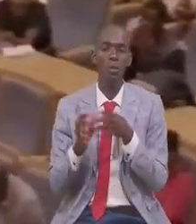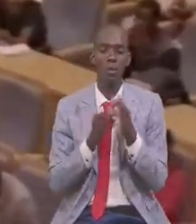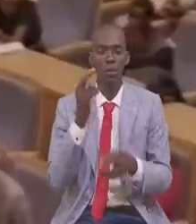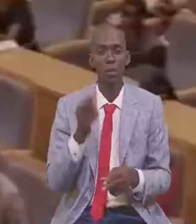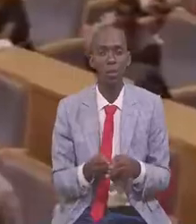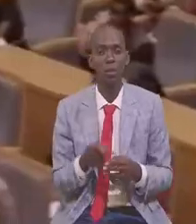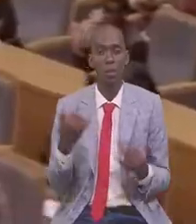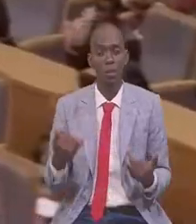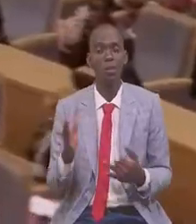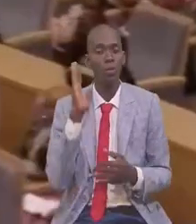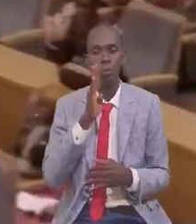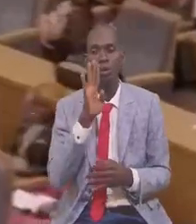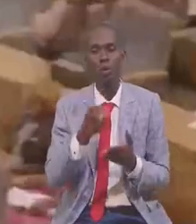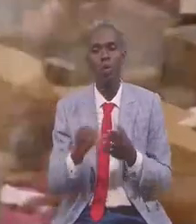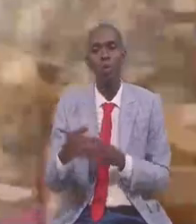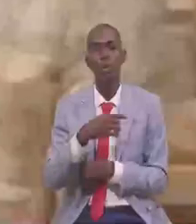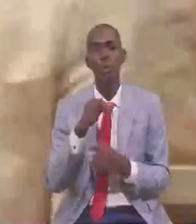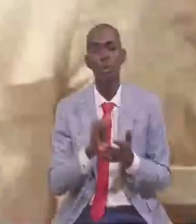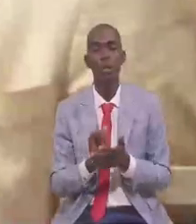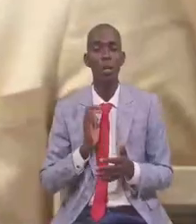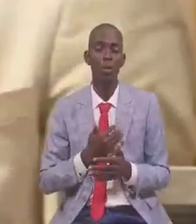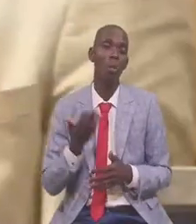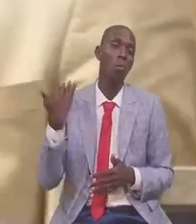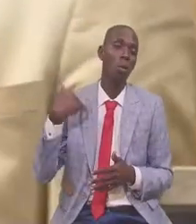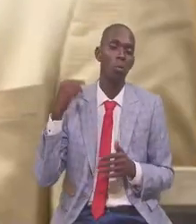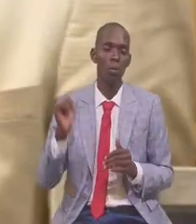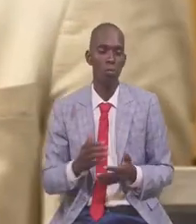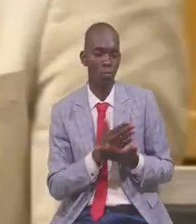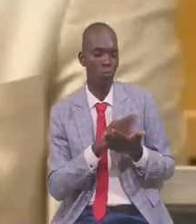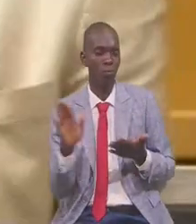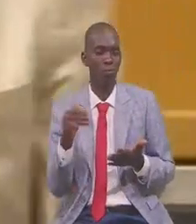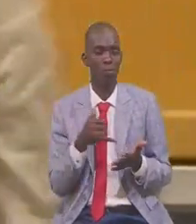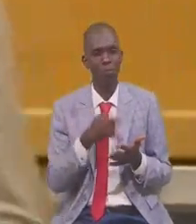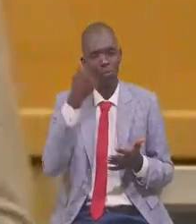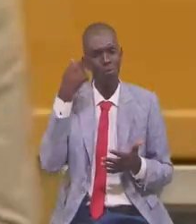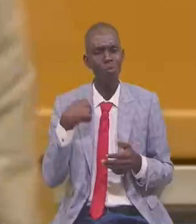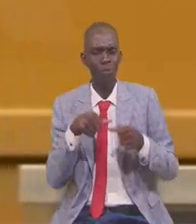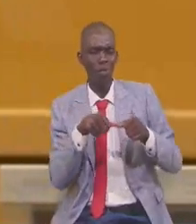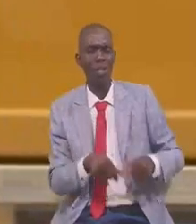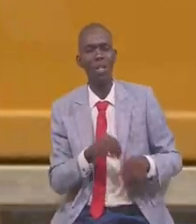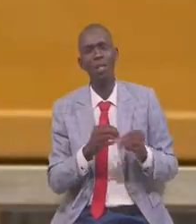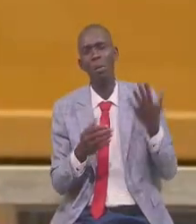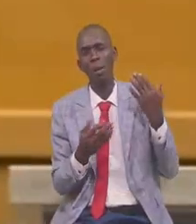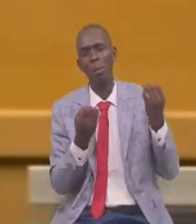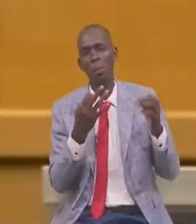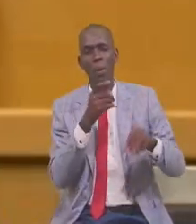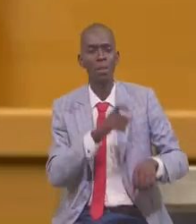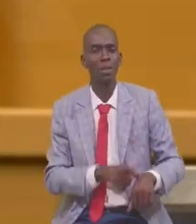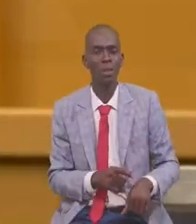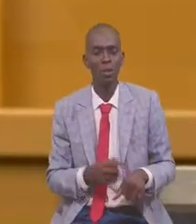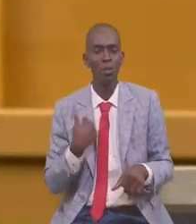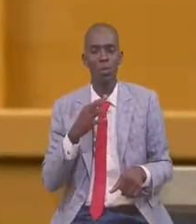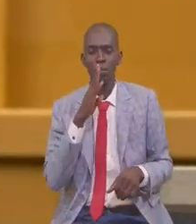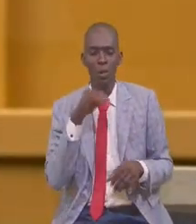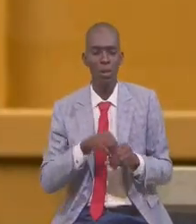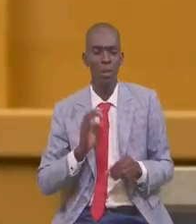maintenant, nous pouvons nous débarrasser du passé. Nous sommes là il y a longtemps. Tournant en rond depuis 40 ans,